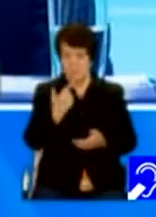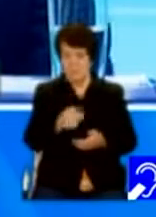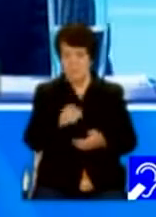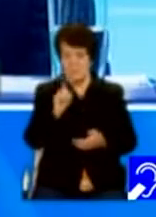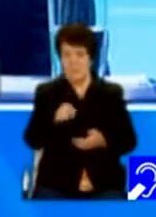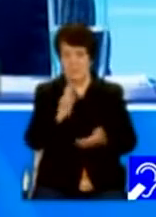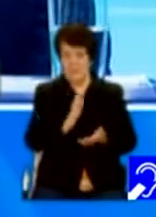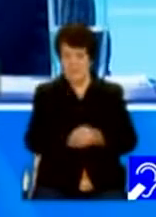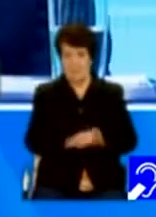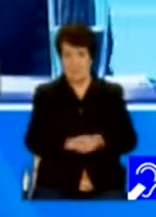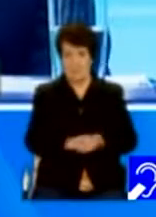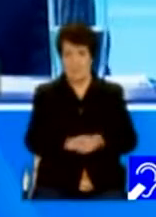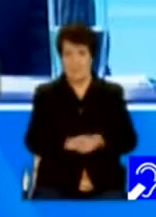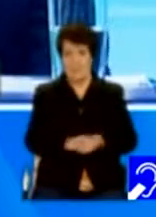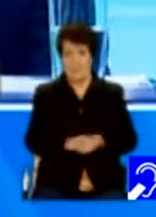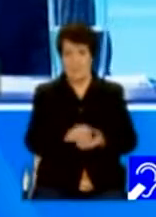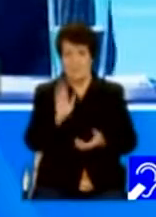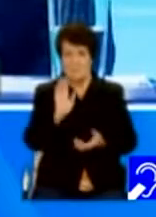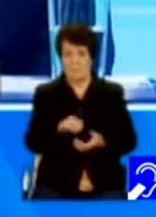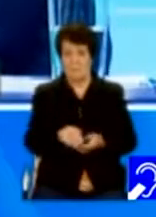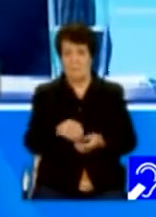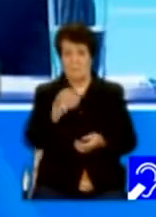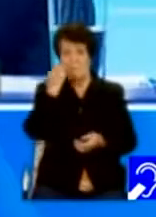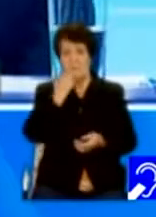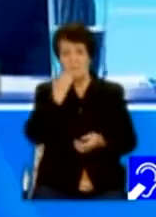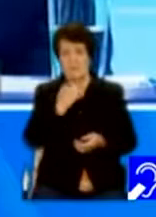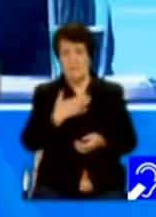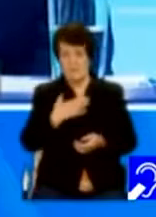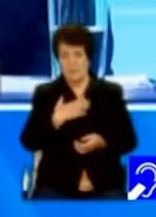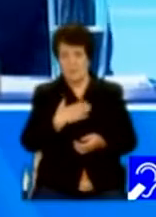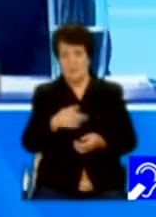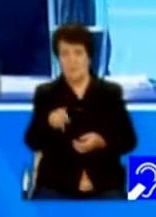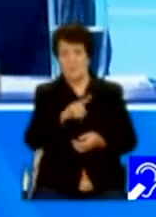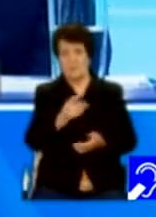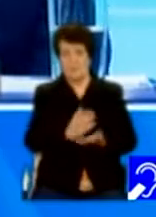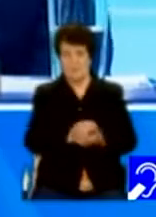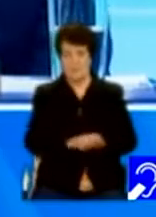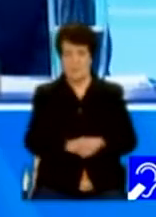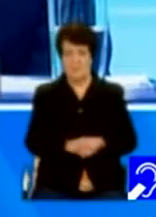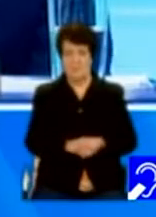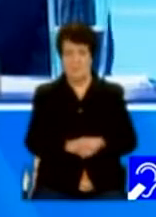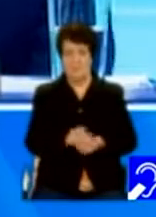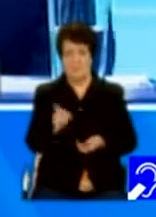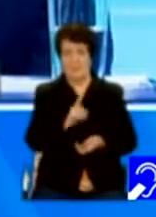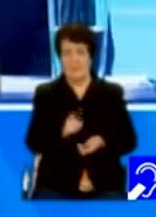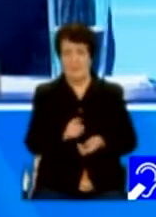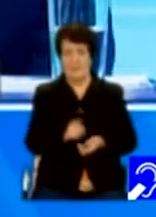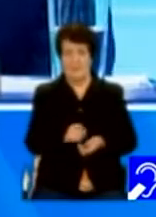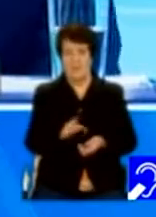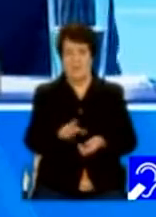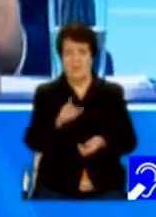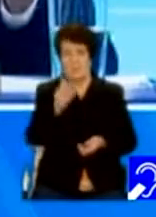pentru persoana de la sat? Ce aveți pentru bătrânii noștri? Ce aveți pentru mințile lucide care devin